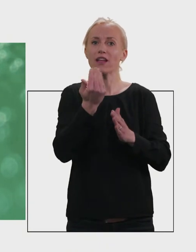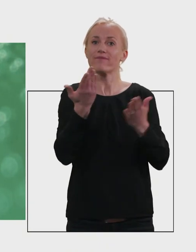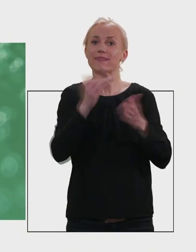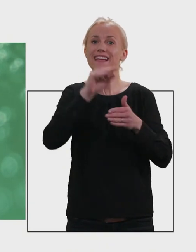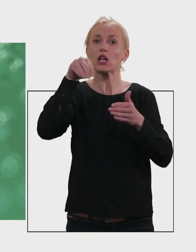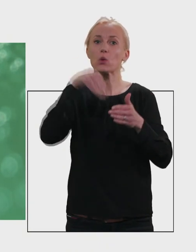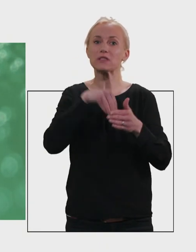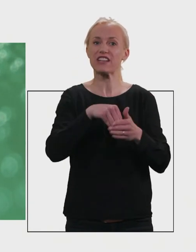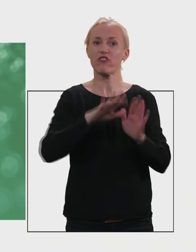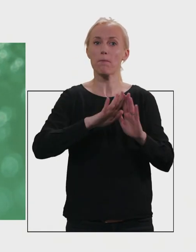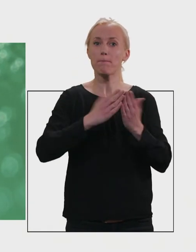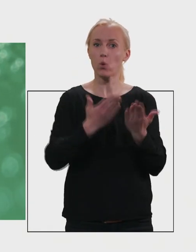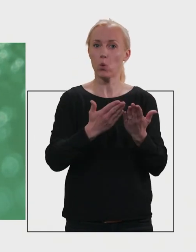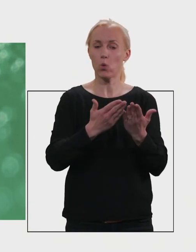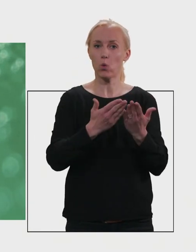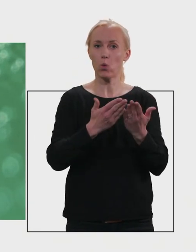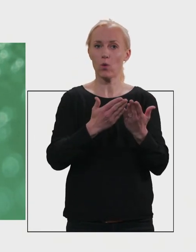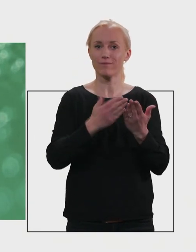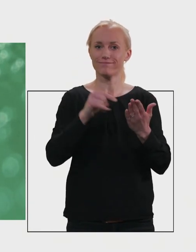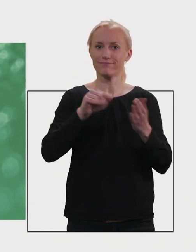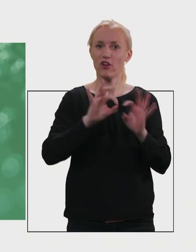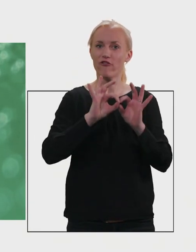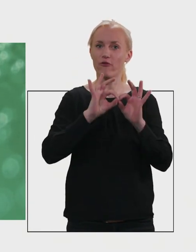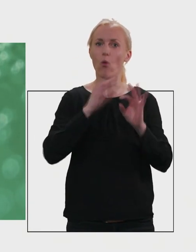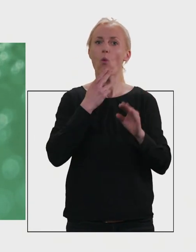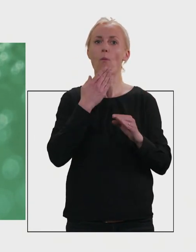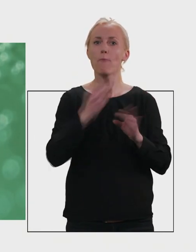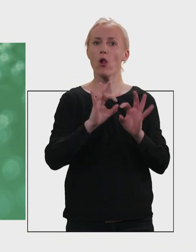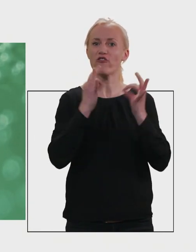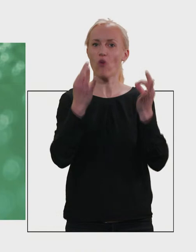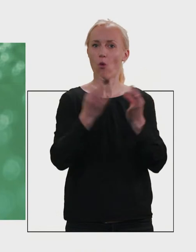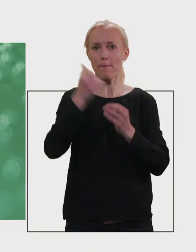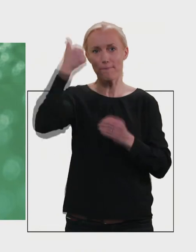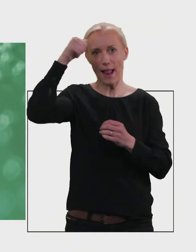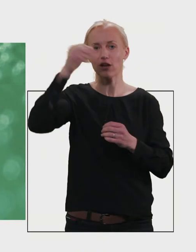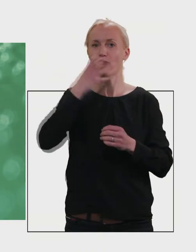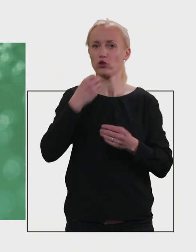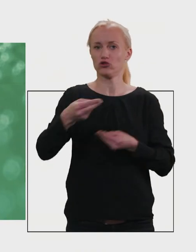inklusive Buch des Forum, des Humboldt-Forum Berlin sprechen.